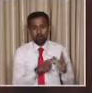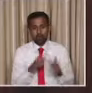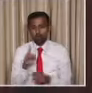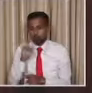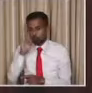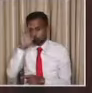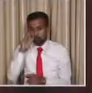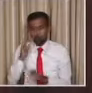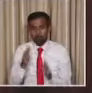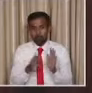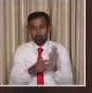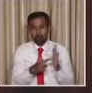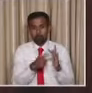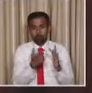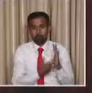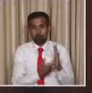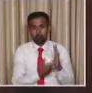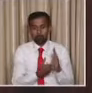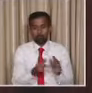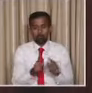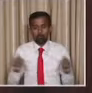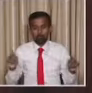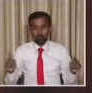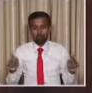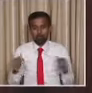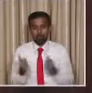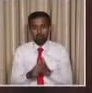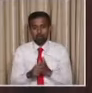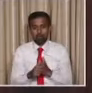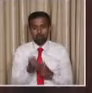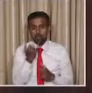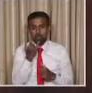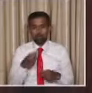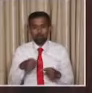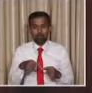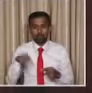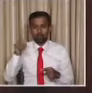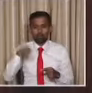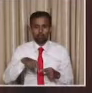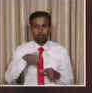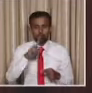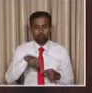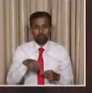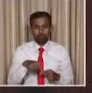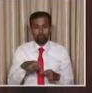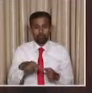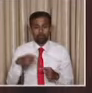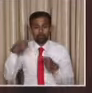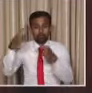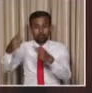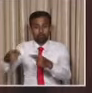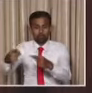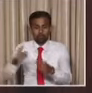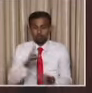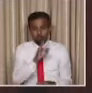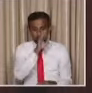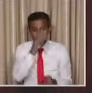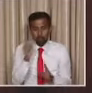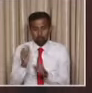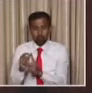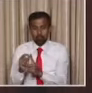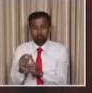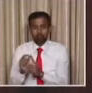කුකුරෑගල සිට මීරිගම දක්වා ඒක සංවර්ධනය කළා. දැන් අපි පහසුවෙන් යනවා. තව ඒකේ ඉතුරු දීගුව කුකුරෑගල පොතුහැර